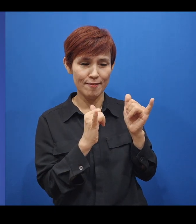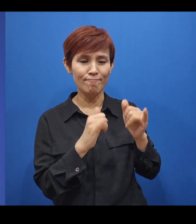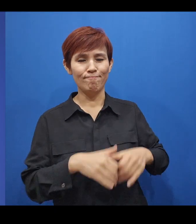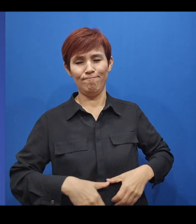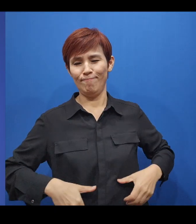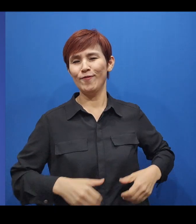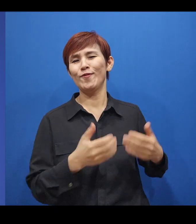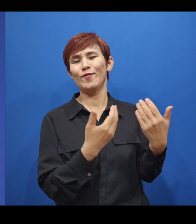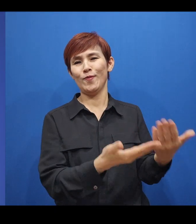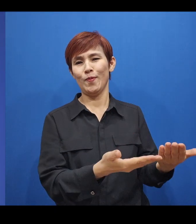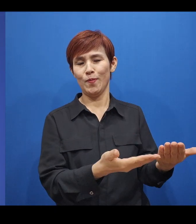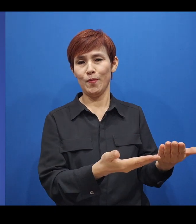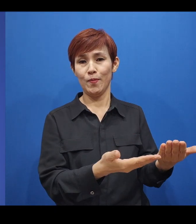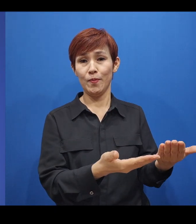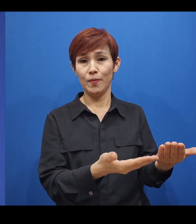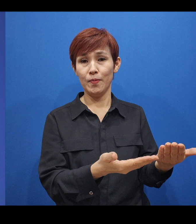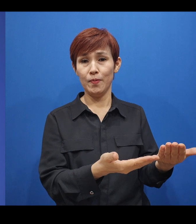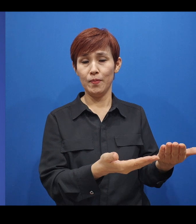관대해요.